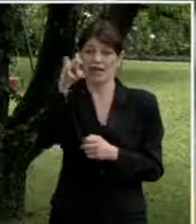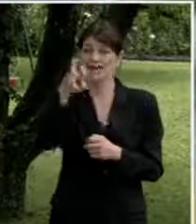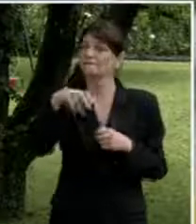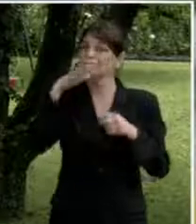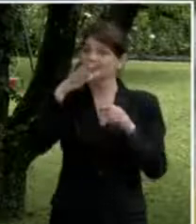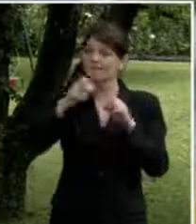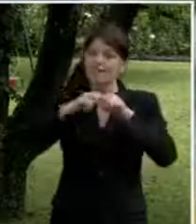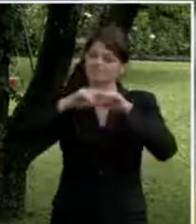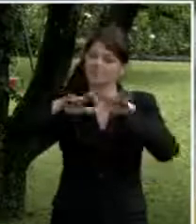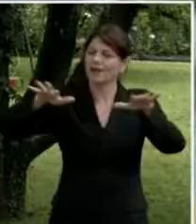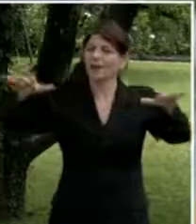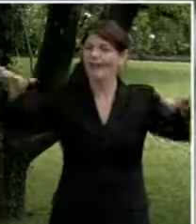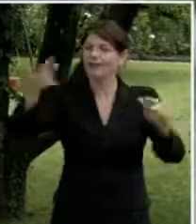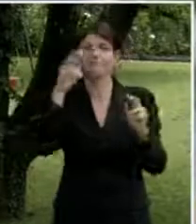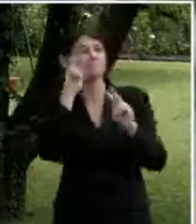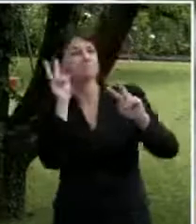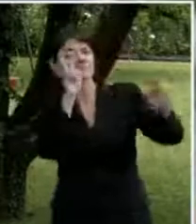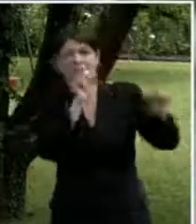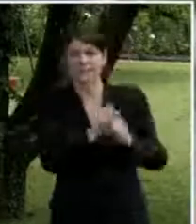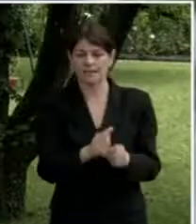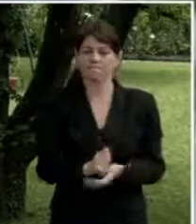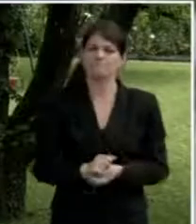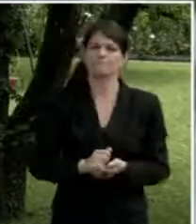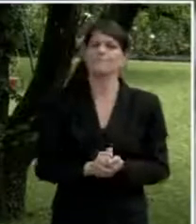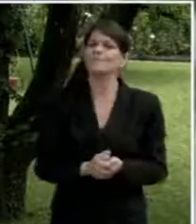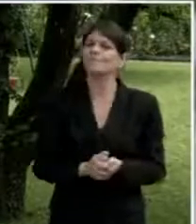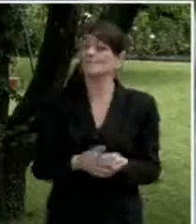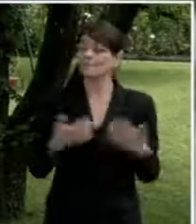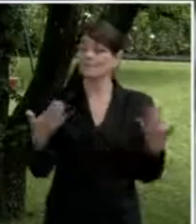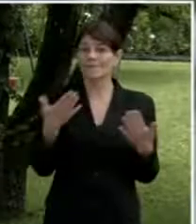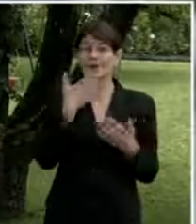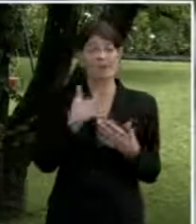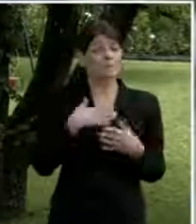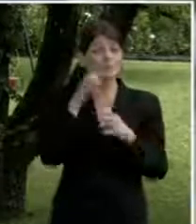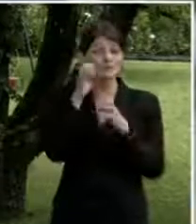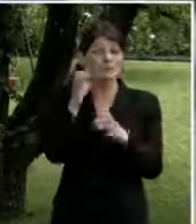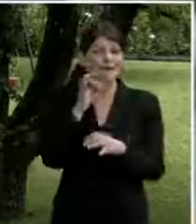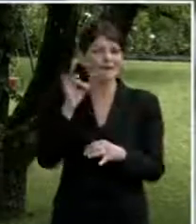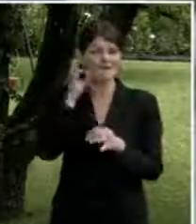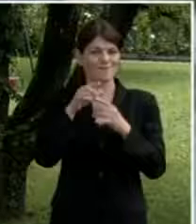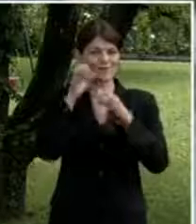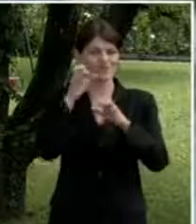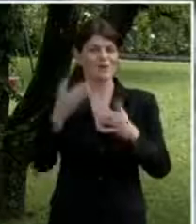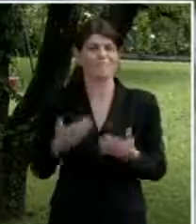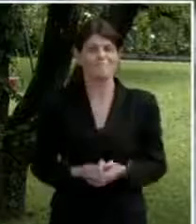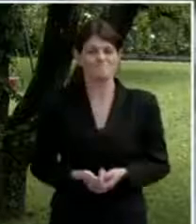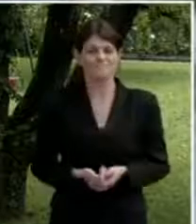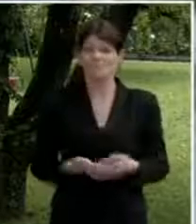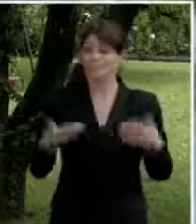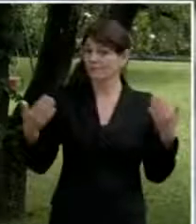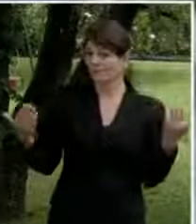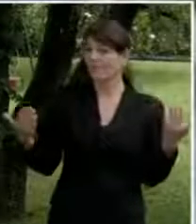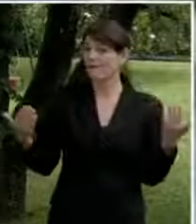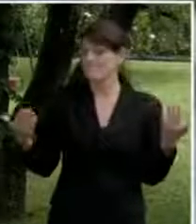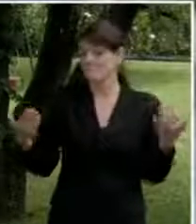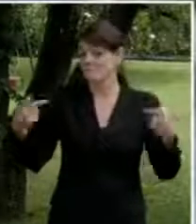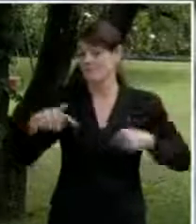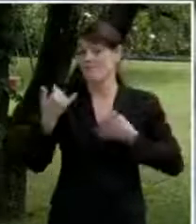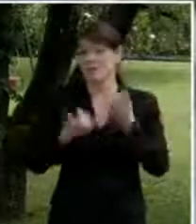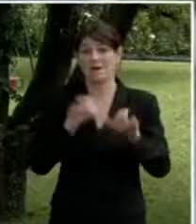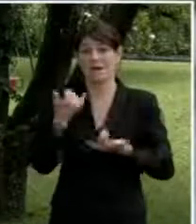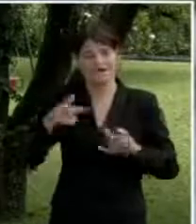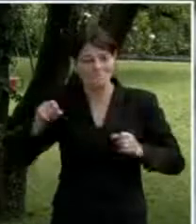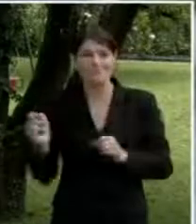ganze Land hinweg erstrahlen. Liebe Zuschauerinnen und Zuschauer, ja, das sind in diesem Jahr